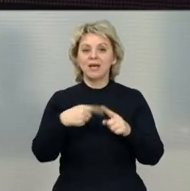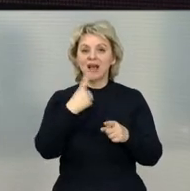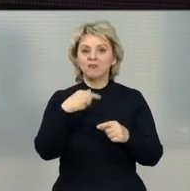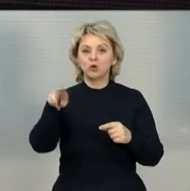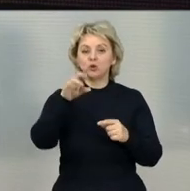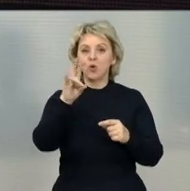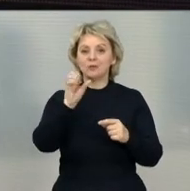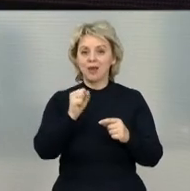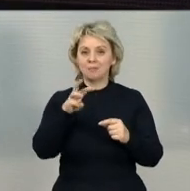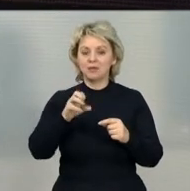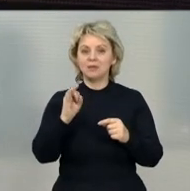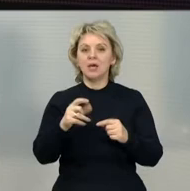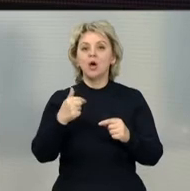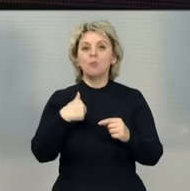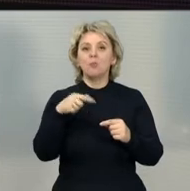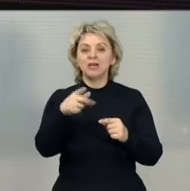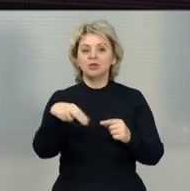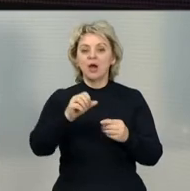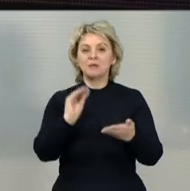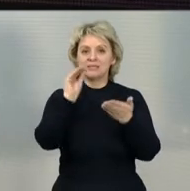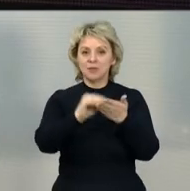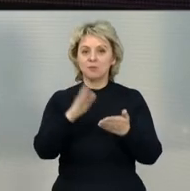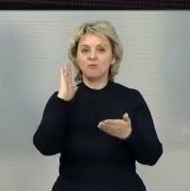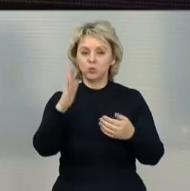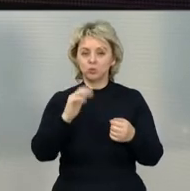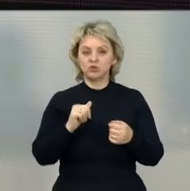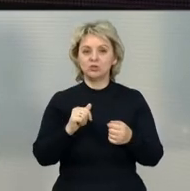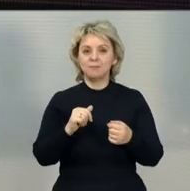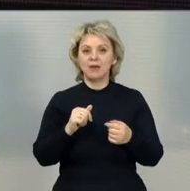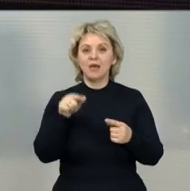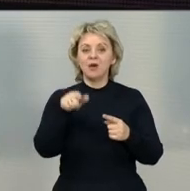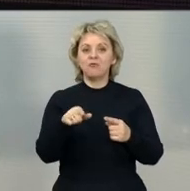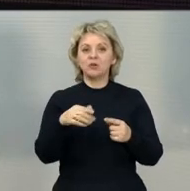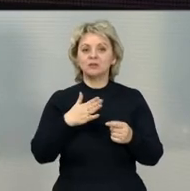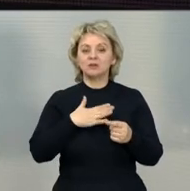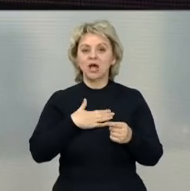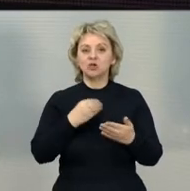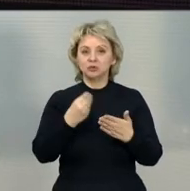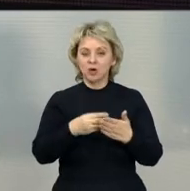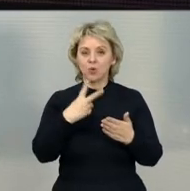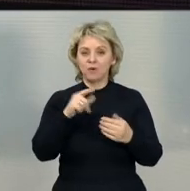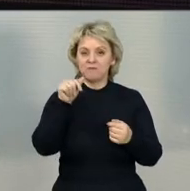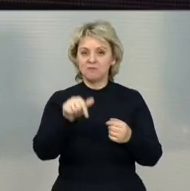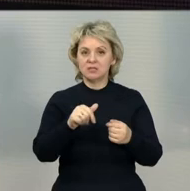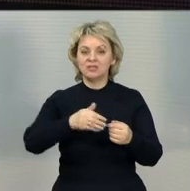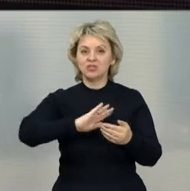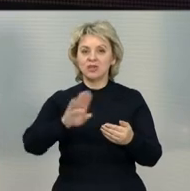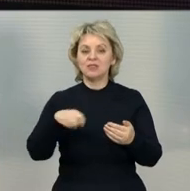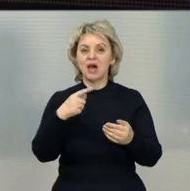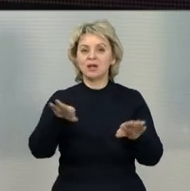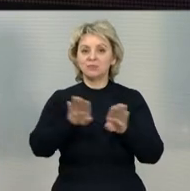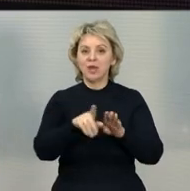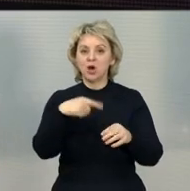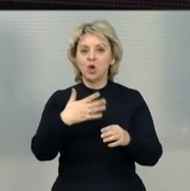называем «долго». Мы долги закидываем в будущее. Вот Терек наш дорогой Левиева, недаром так любит